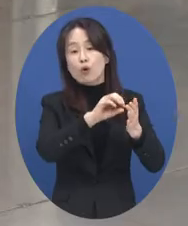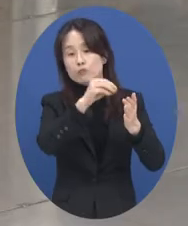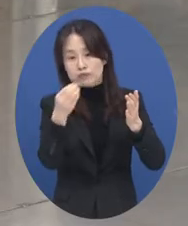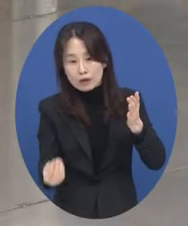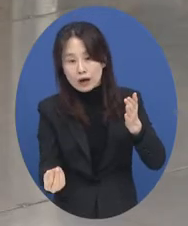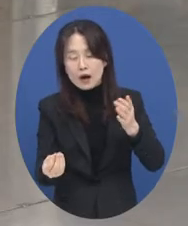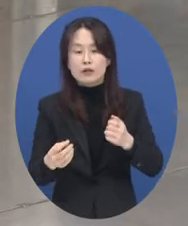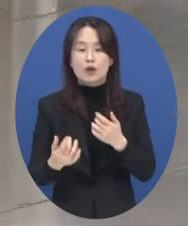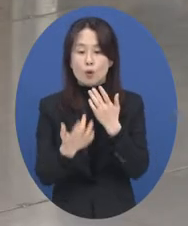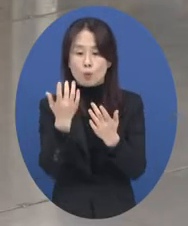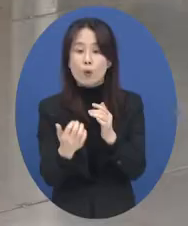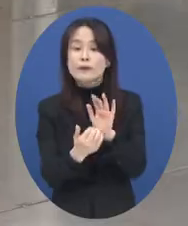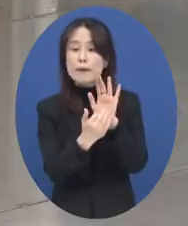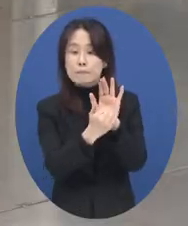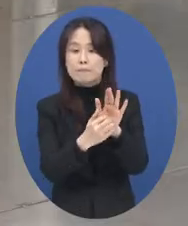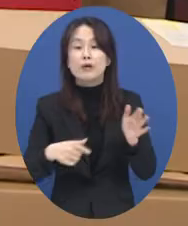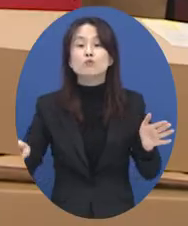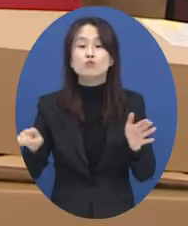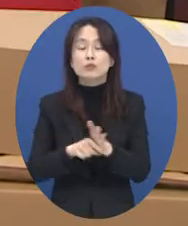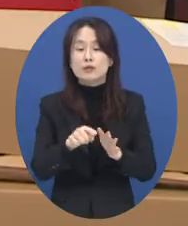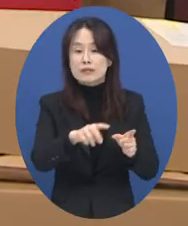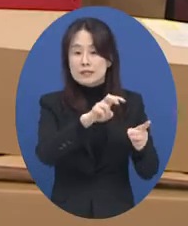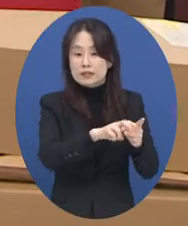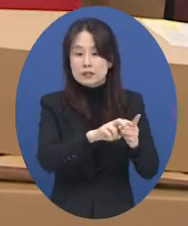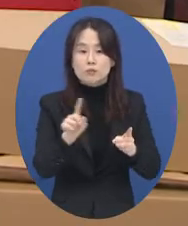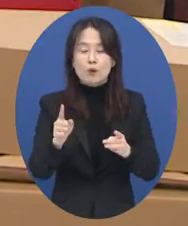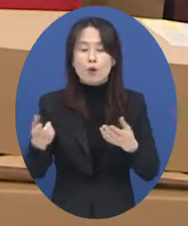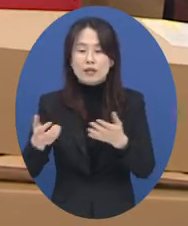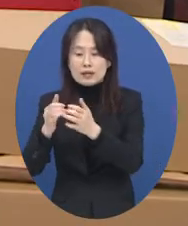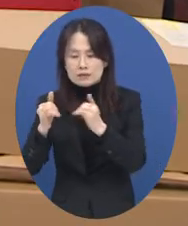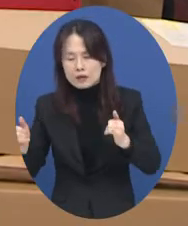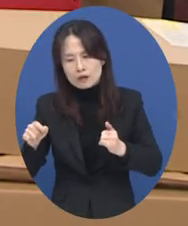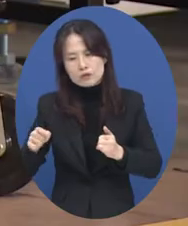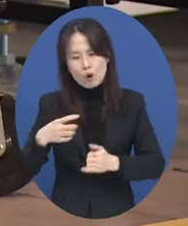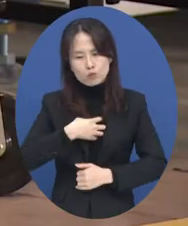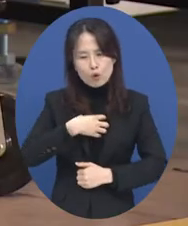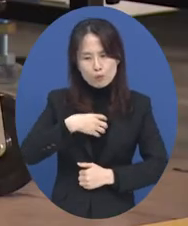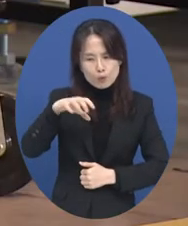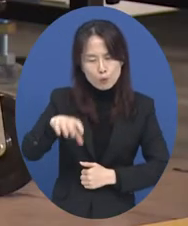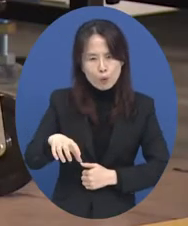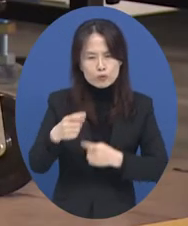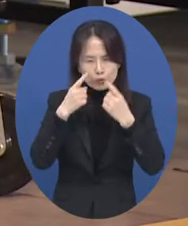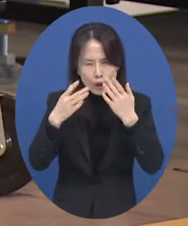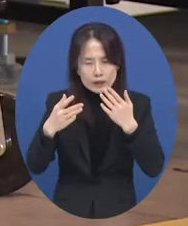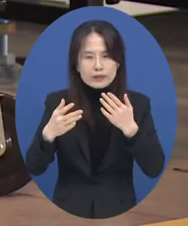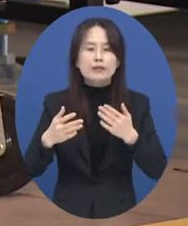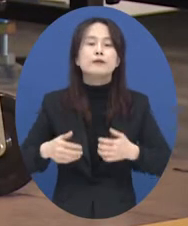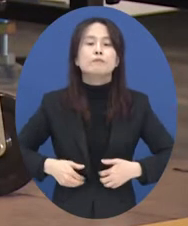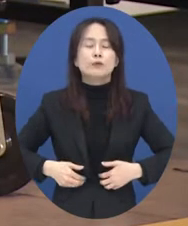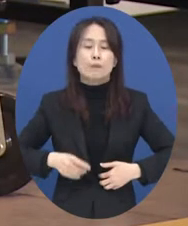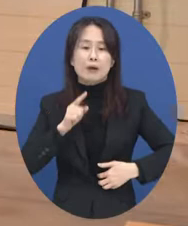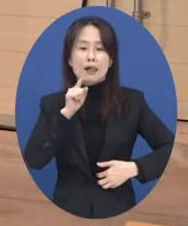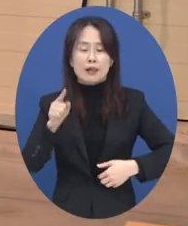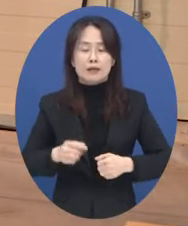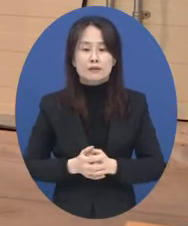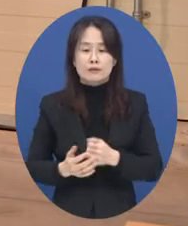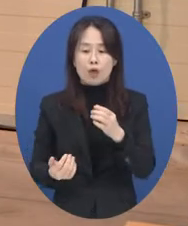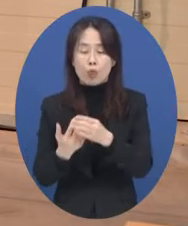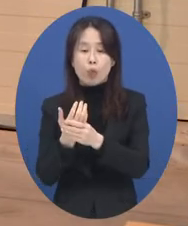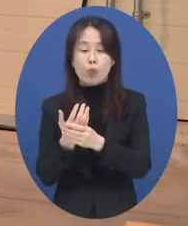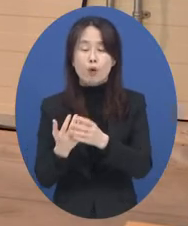화재 등의 사고를 막기 위해 물류센터는 작업자들의 동선의 위헌 표시를 명확히 해야 합니다